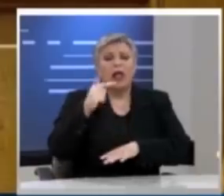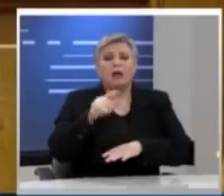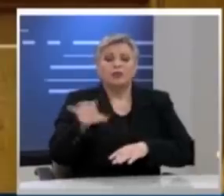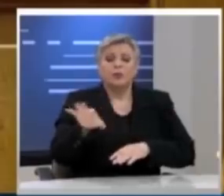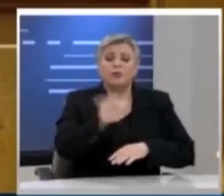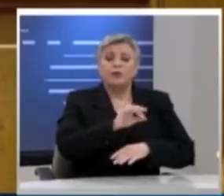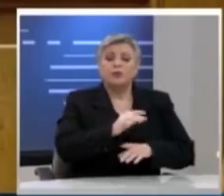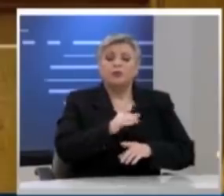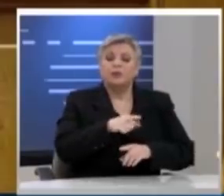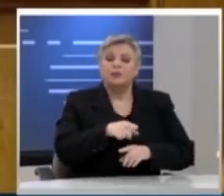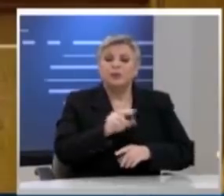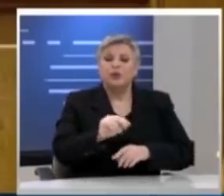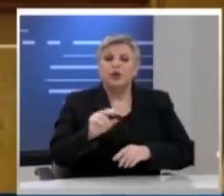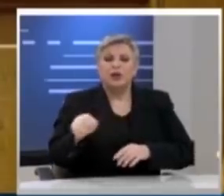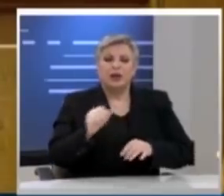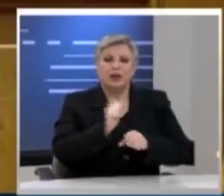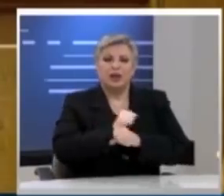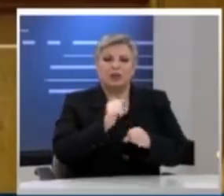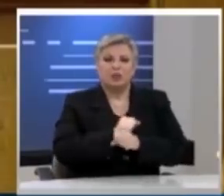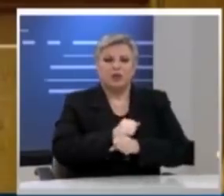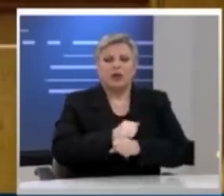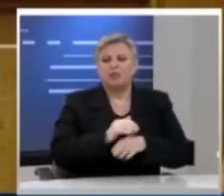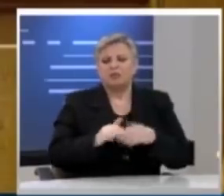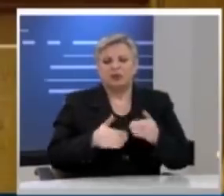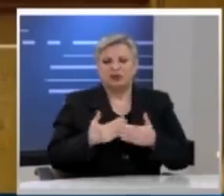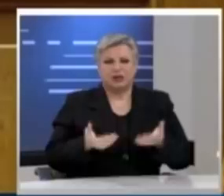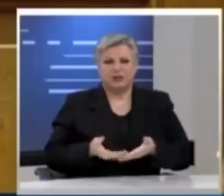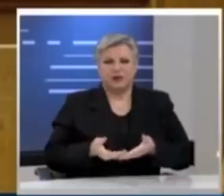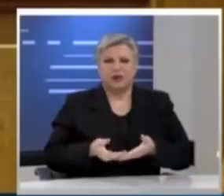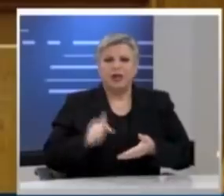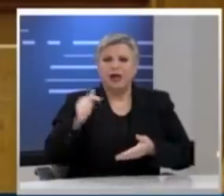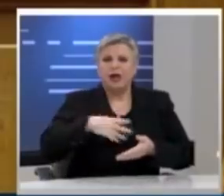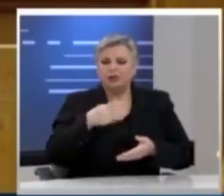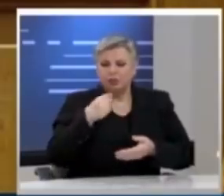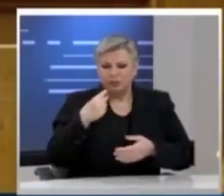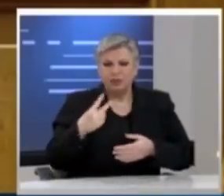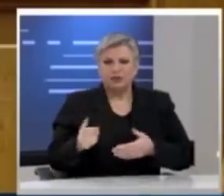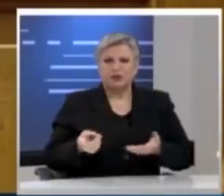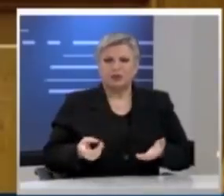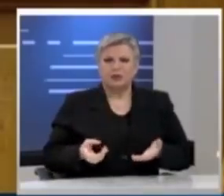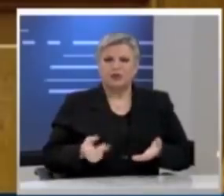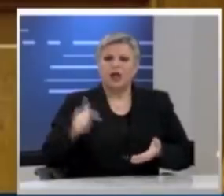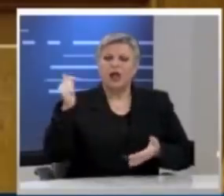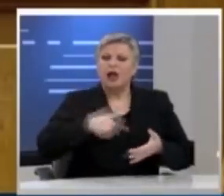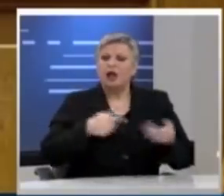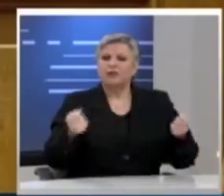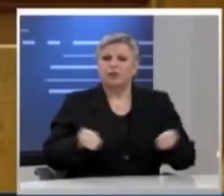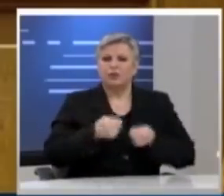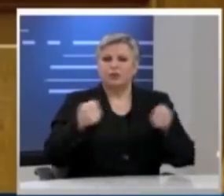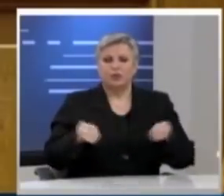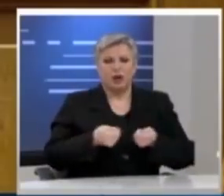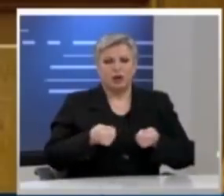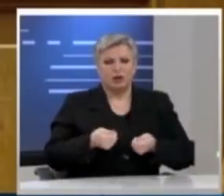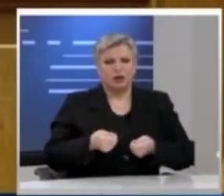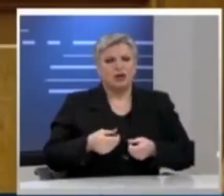αγορά και στους εργοδότες σα δεν ντρεπόμαστε γιατί τέτοια μέτρα παίρνεται το είδαμε και στον